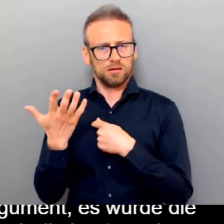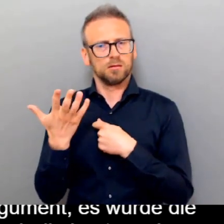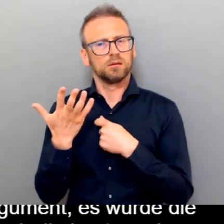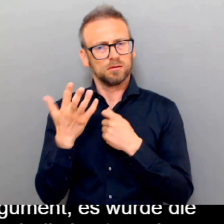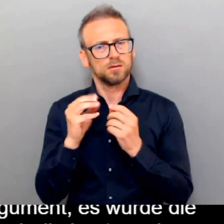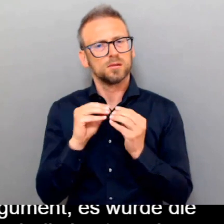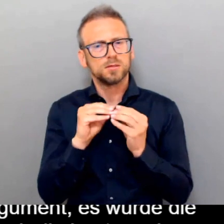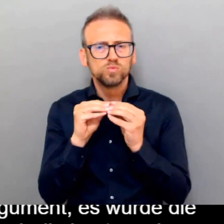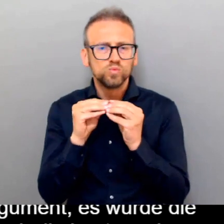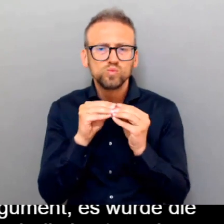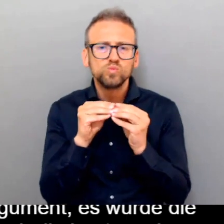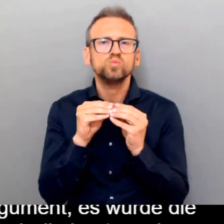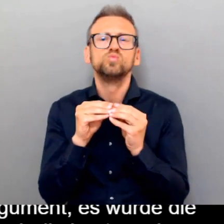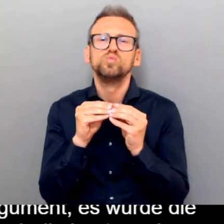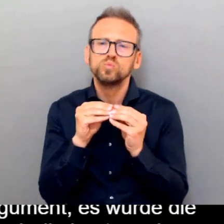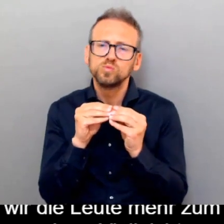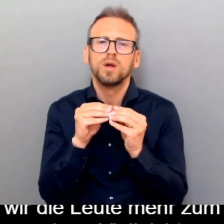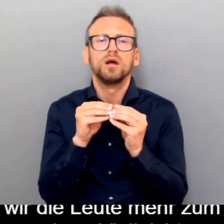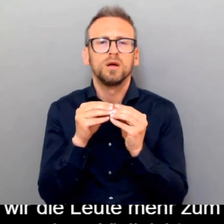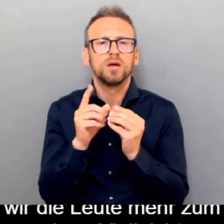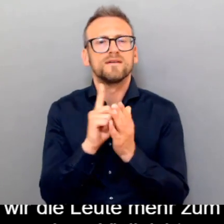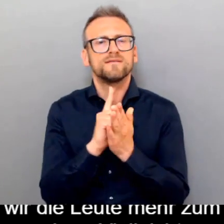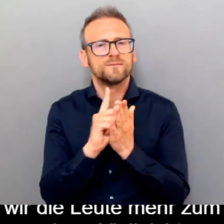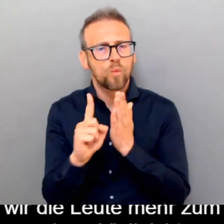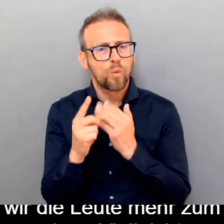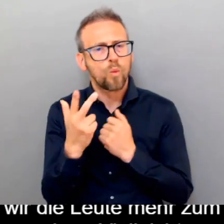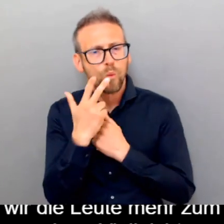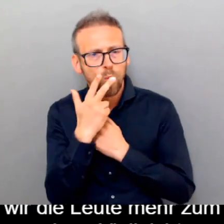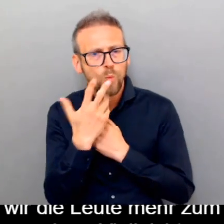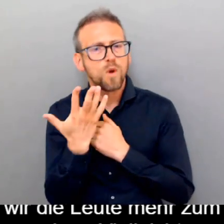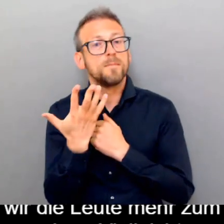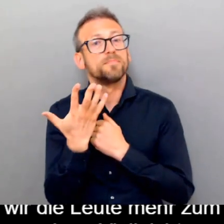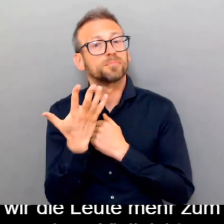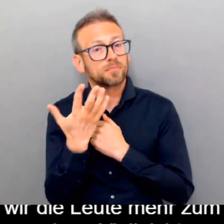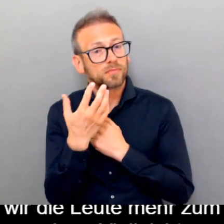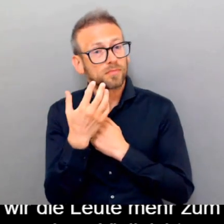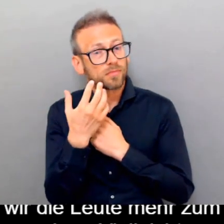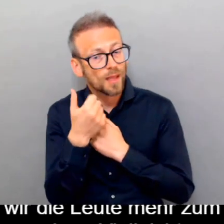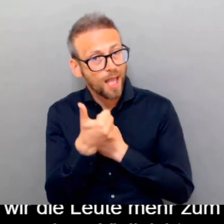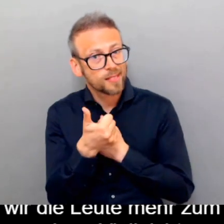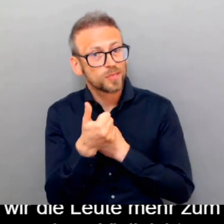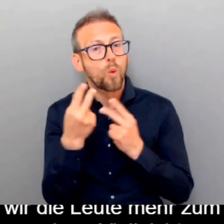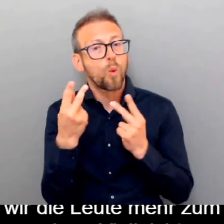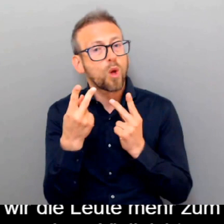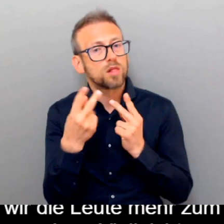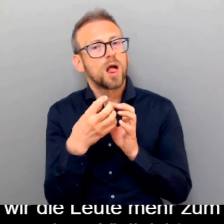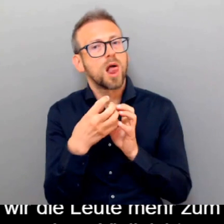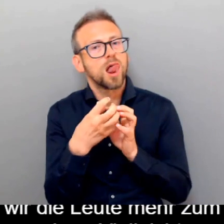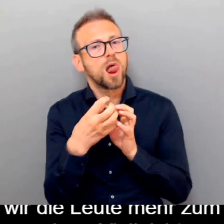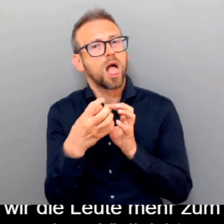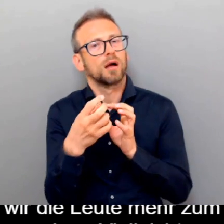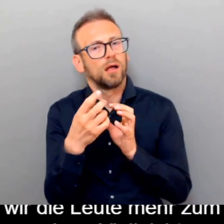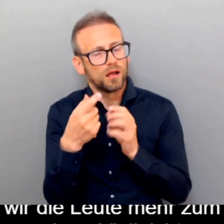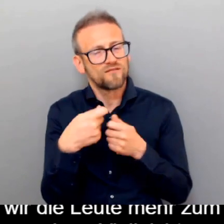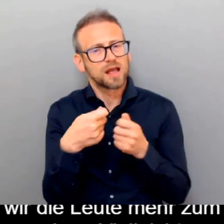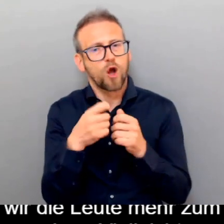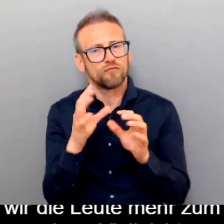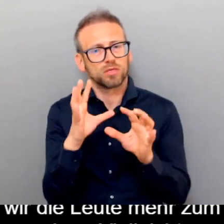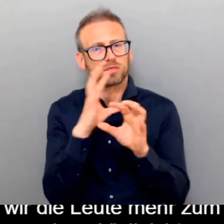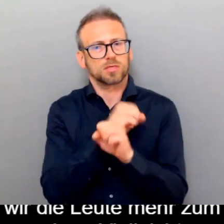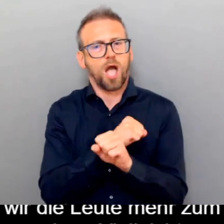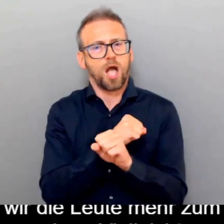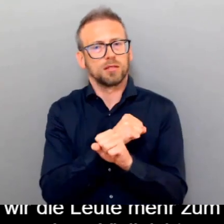längere Verkaufsnacht den Kommunen freistellt, um die Menschen wieder in die Innenstädte zu bringen, um wieder Leben